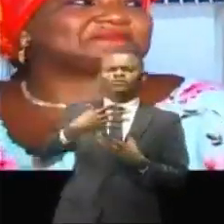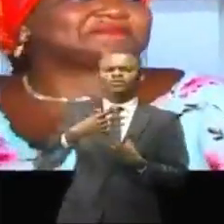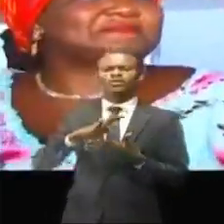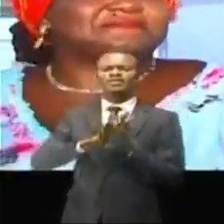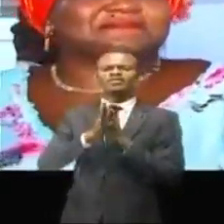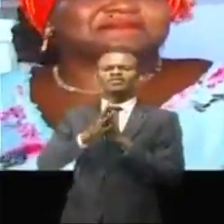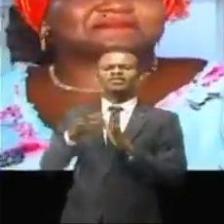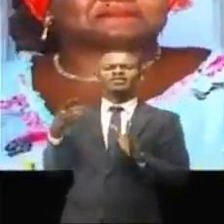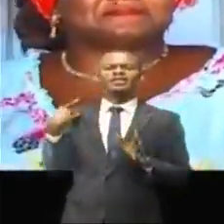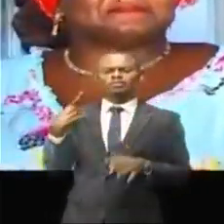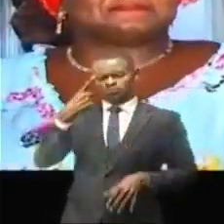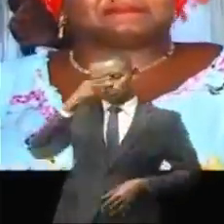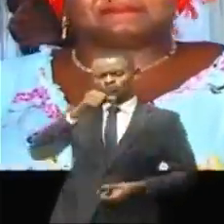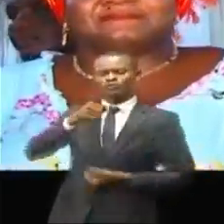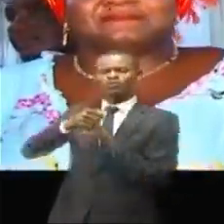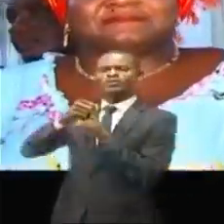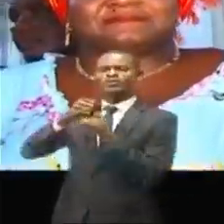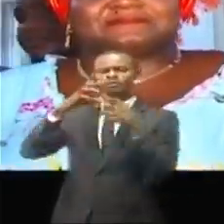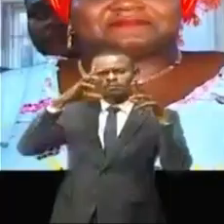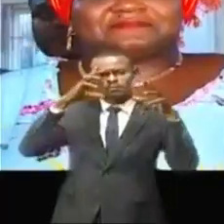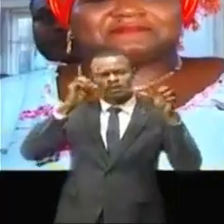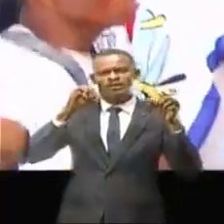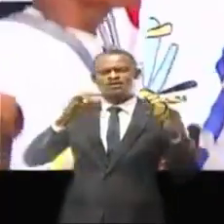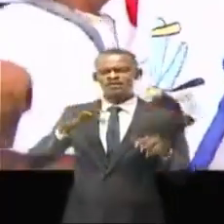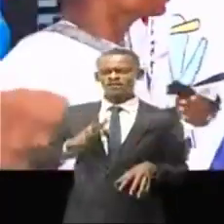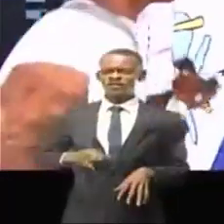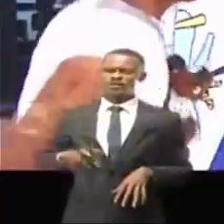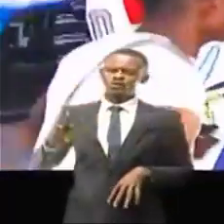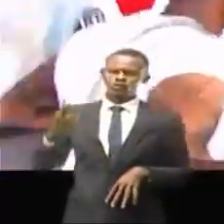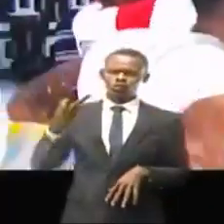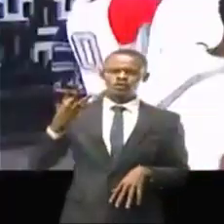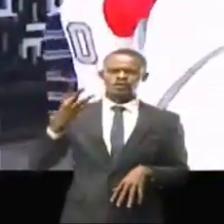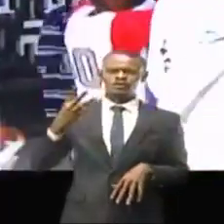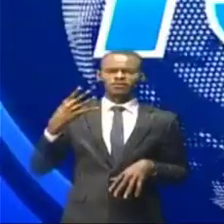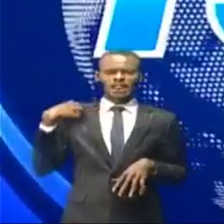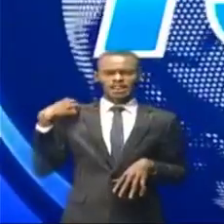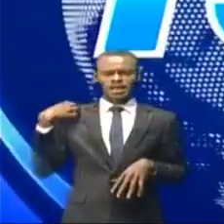écrasante à la représentation nationale et provinciale.